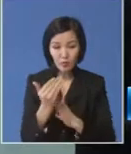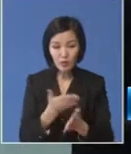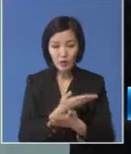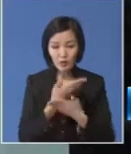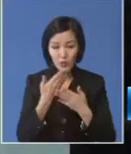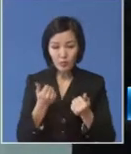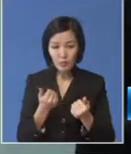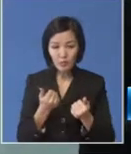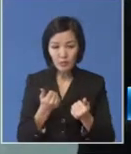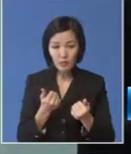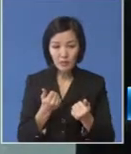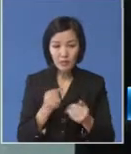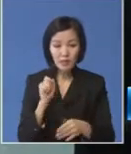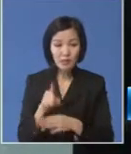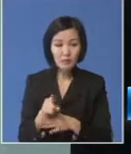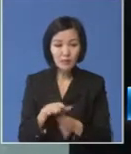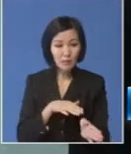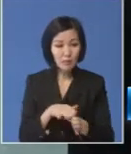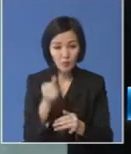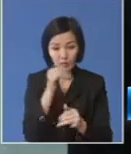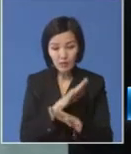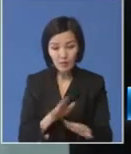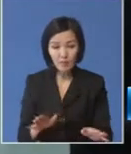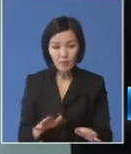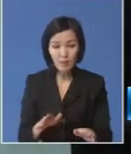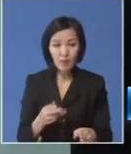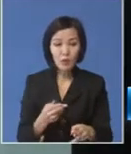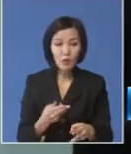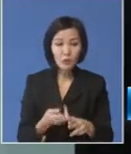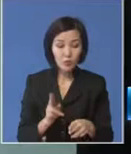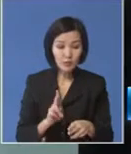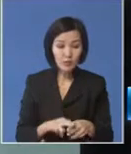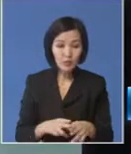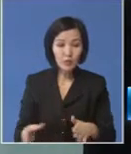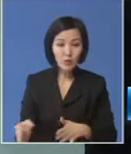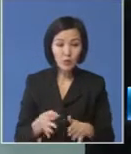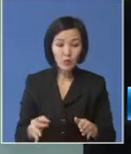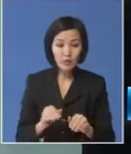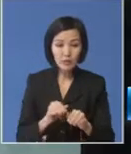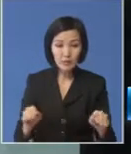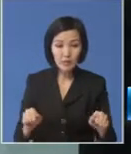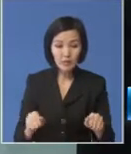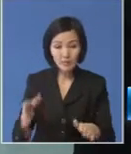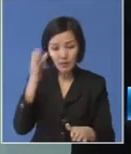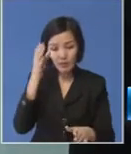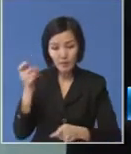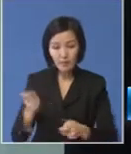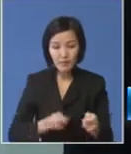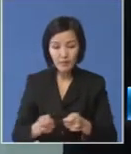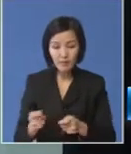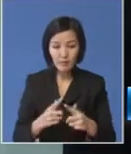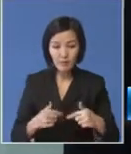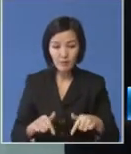балалар ол тапсырмаларды шығара алмайды. Сол себептен бізде облыстық деңгейде білім басқармасының